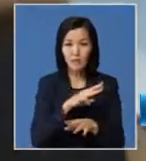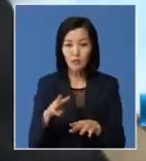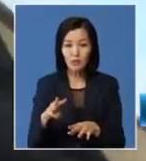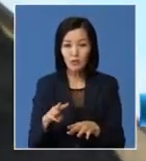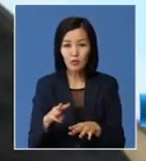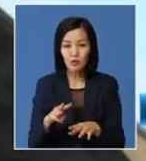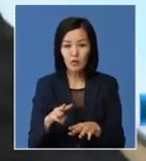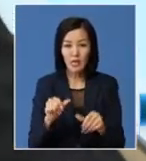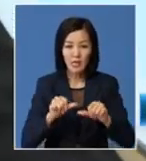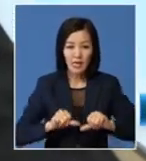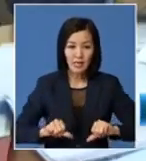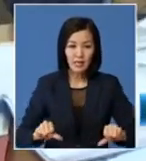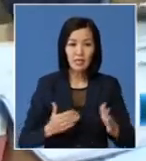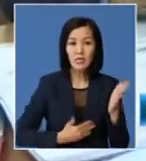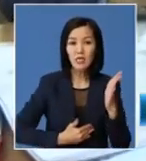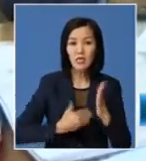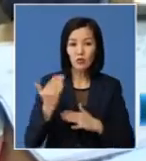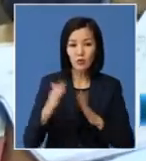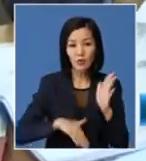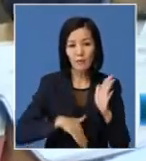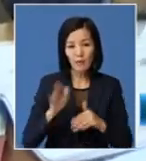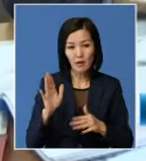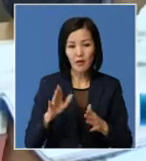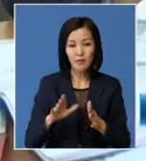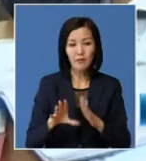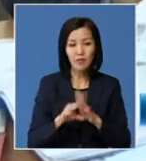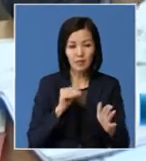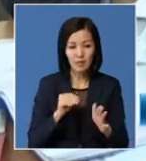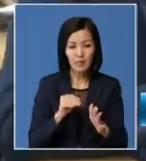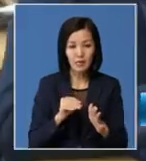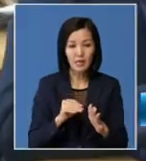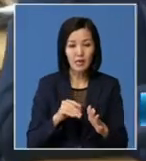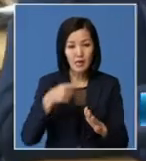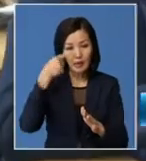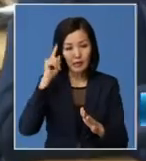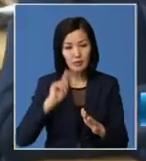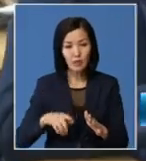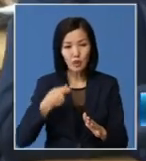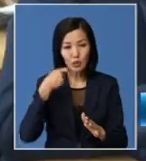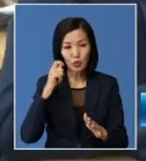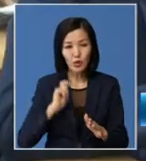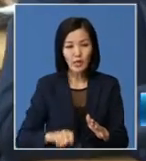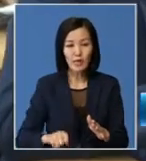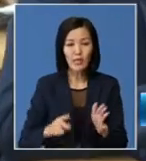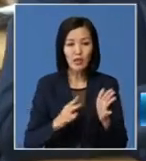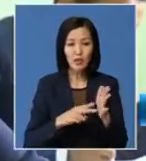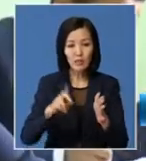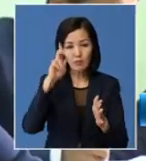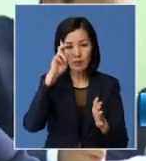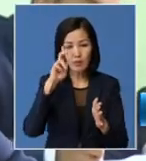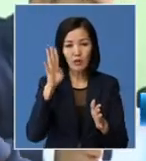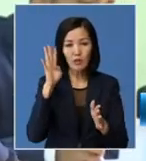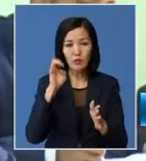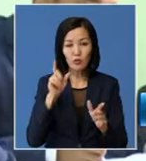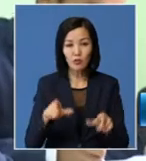мен қазылар алқасынан ең жоғары деген бағалған. Сөйтіп тымыды көлеміндегі Әзербайжан, Украина, Өзбекстан сияқты жеті елден қатысқан 400-ден